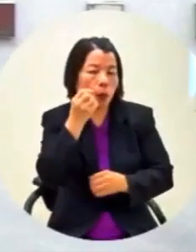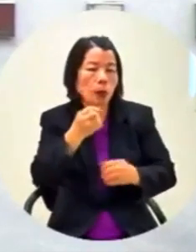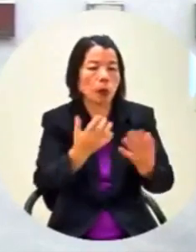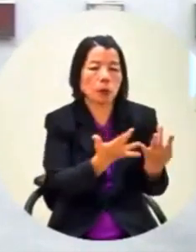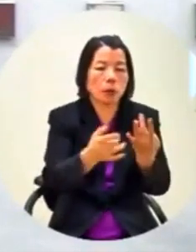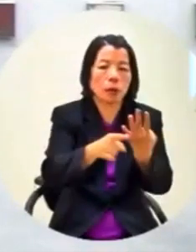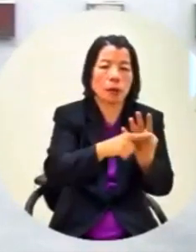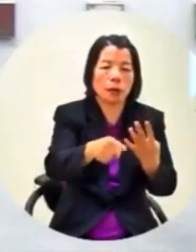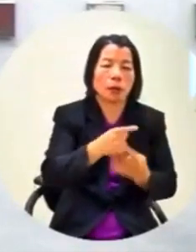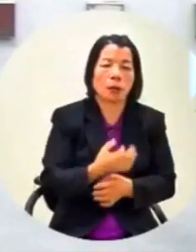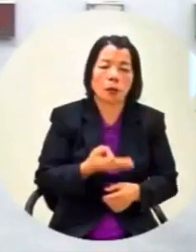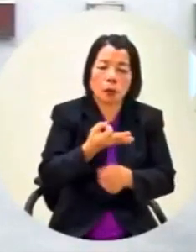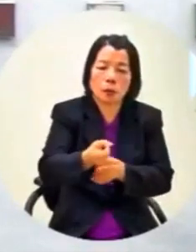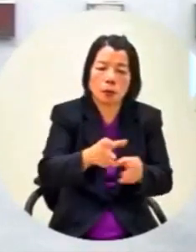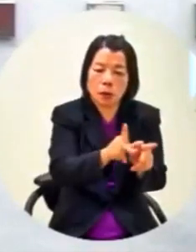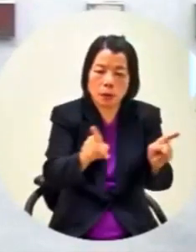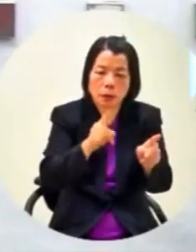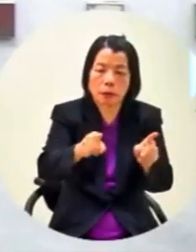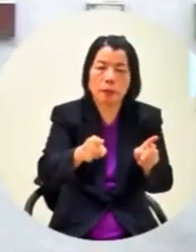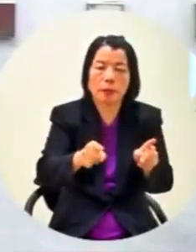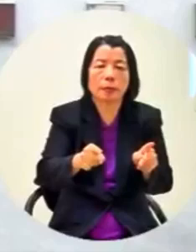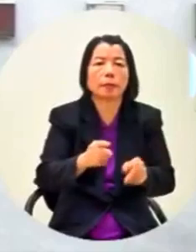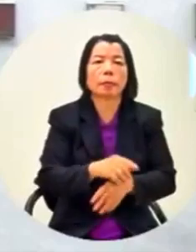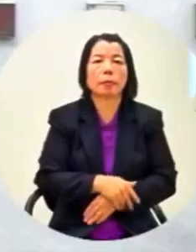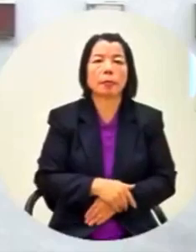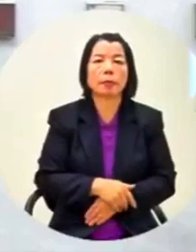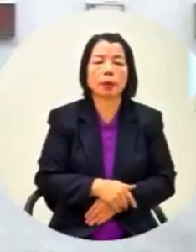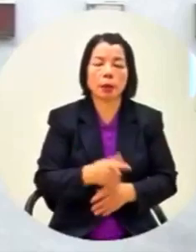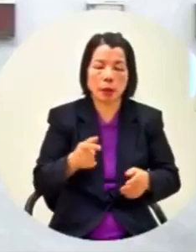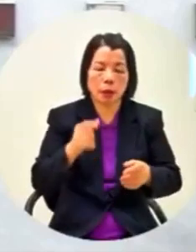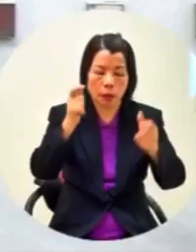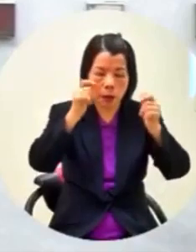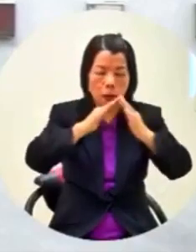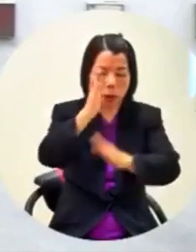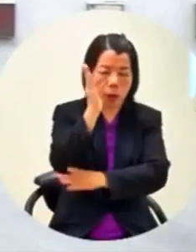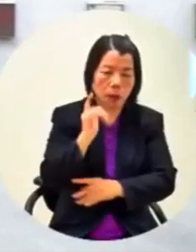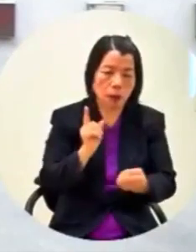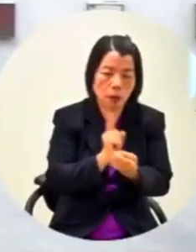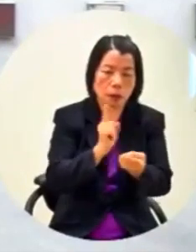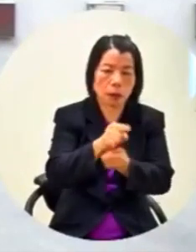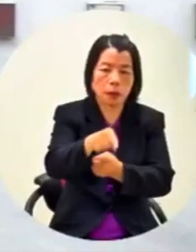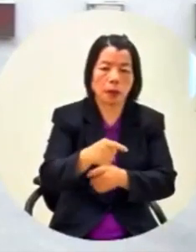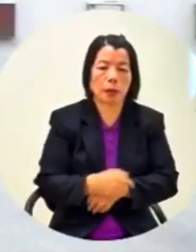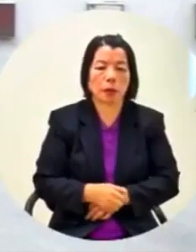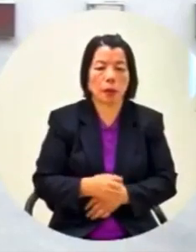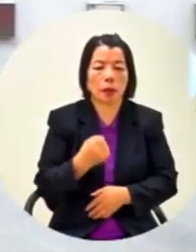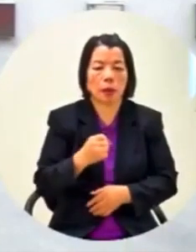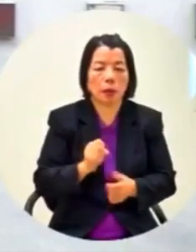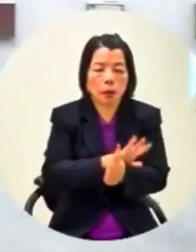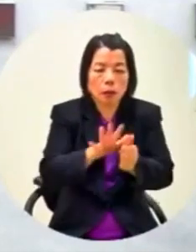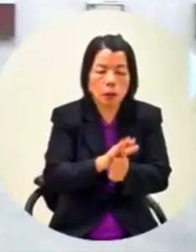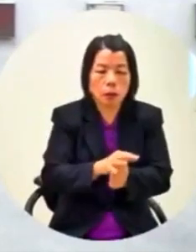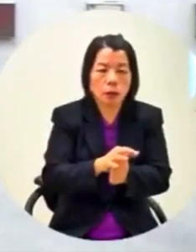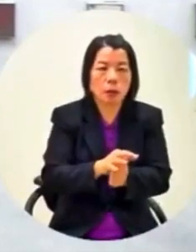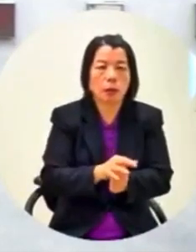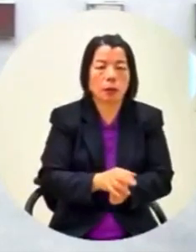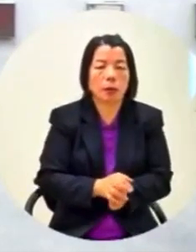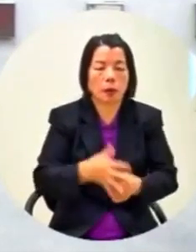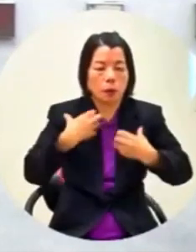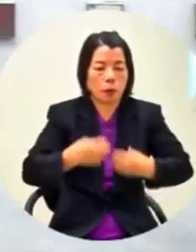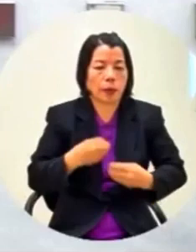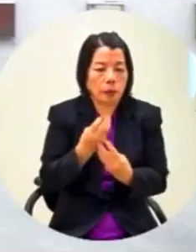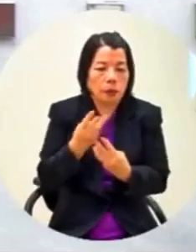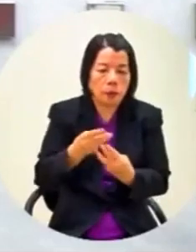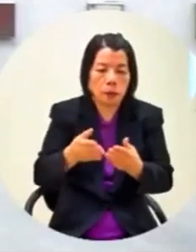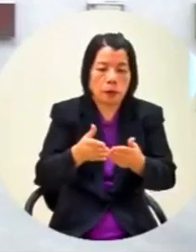款。市府针对高雄市的观光产业举办了新冠肺炎观光产业纾困振兴方